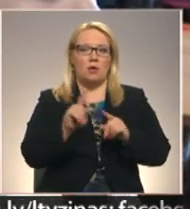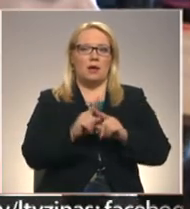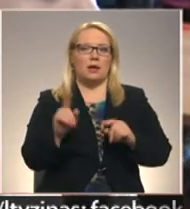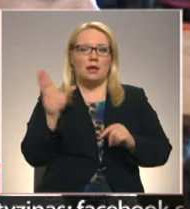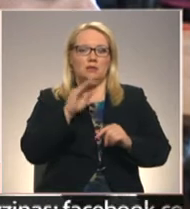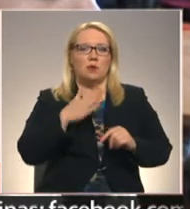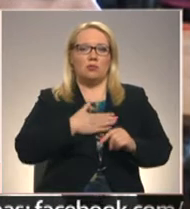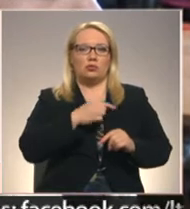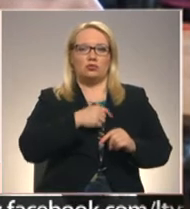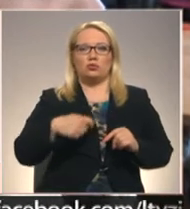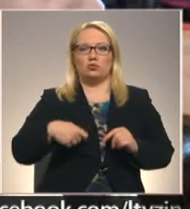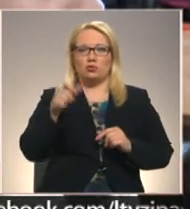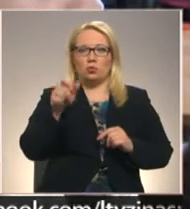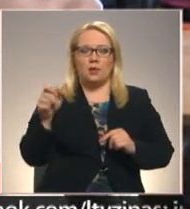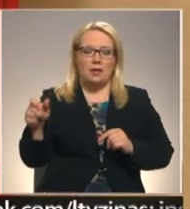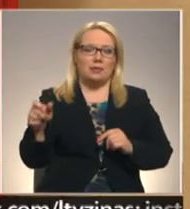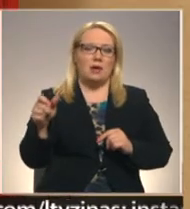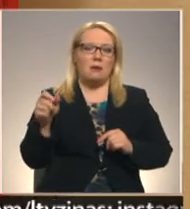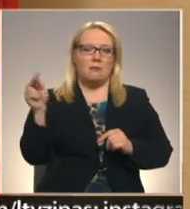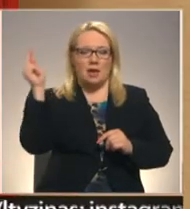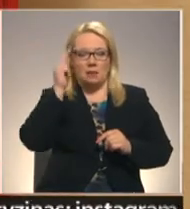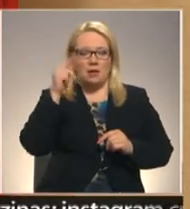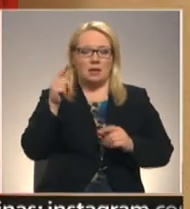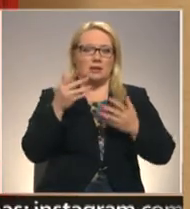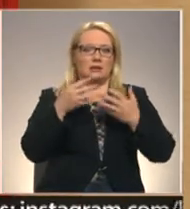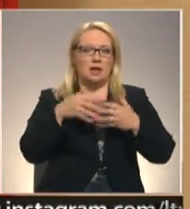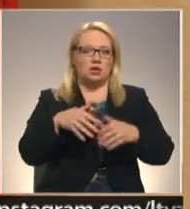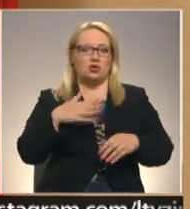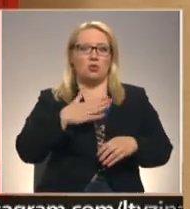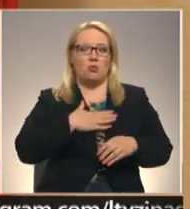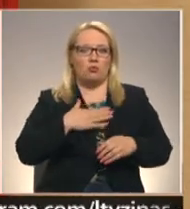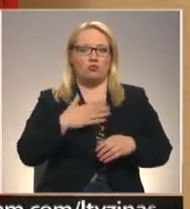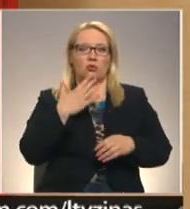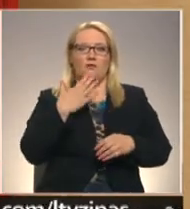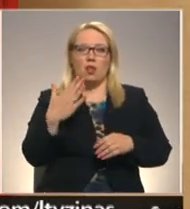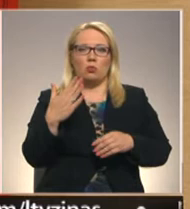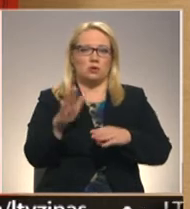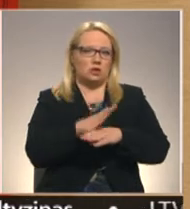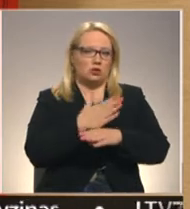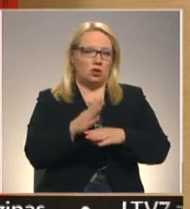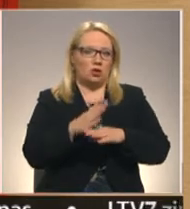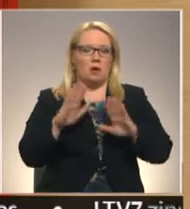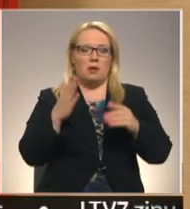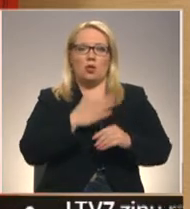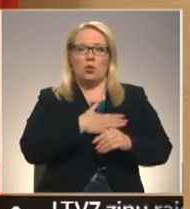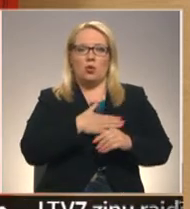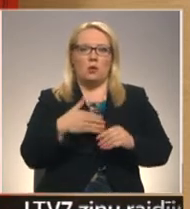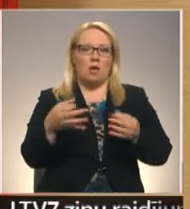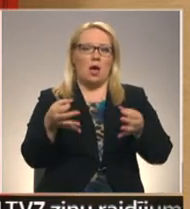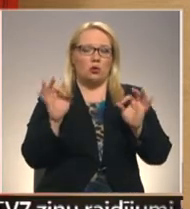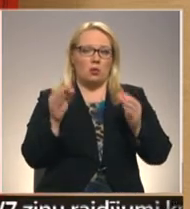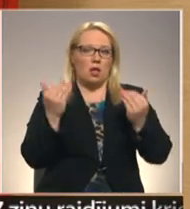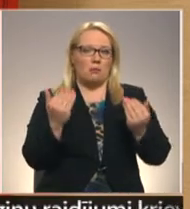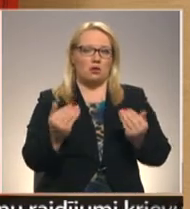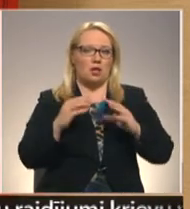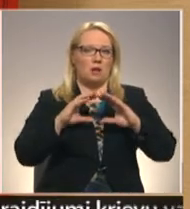mūsu studentiem iemācīties tik sarežģītu no mūsu valodas atšķirīgo, bet ļoti aktuālo